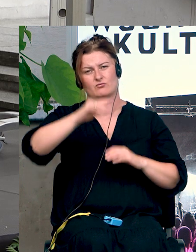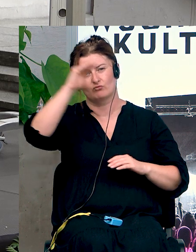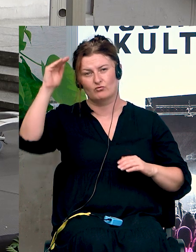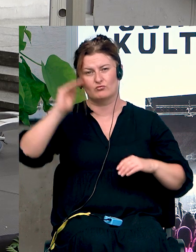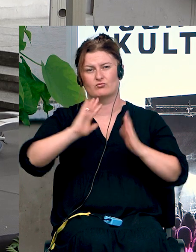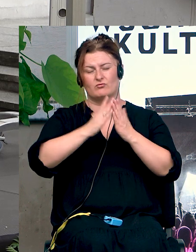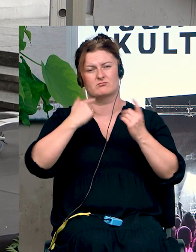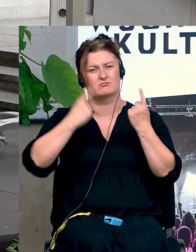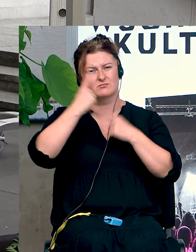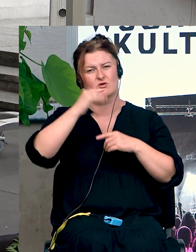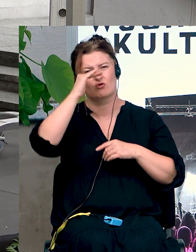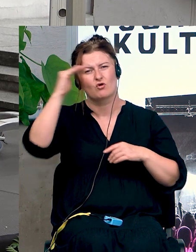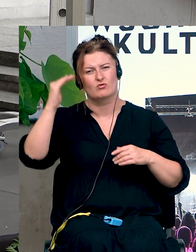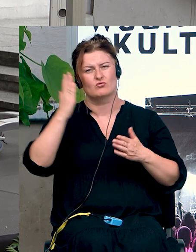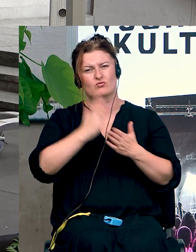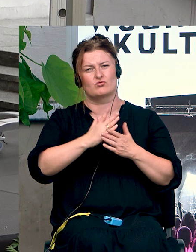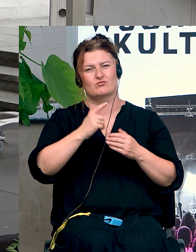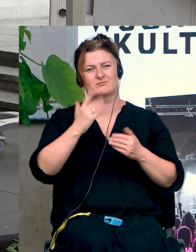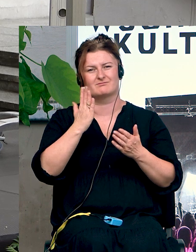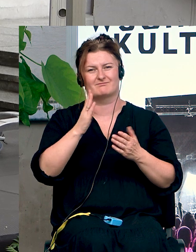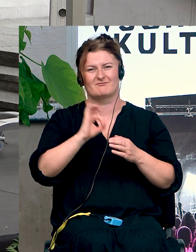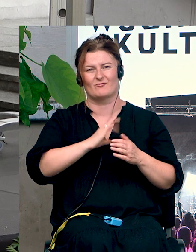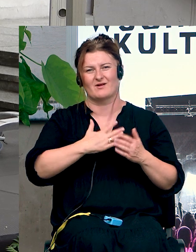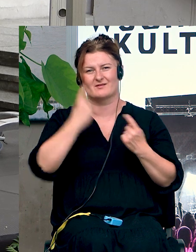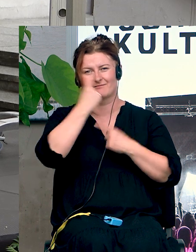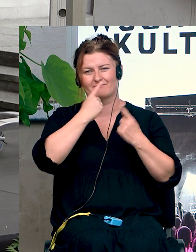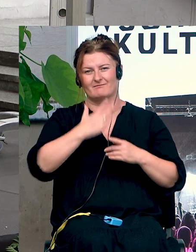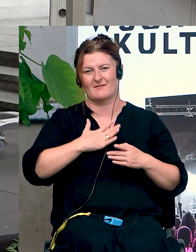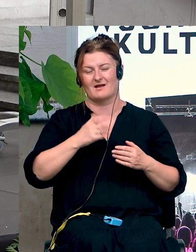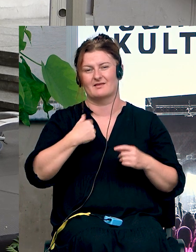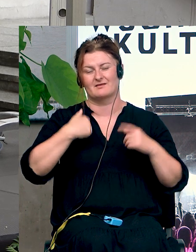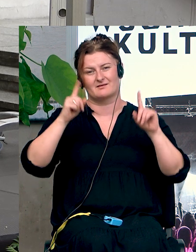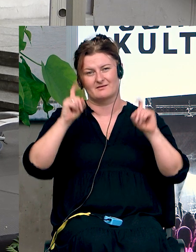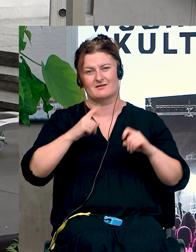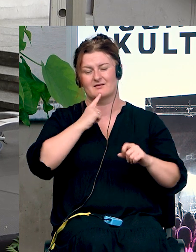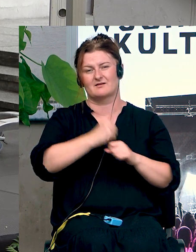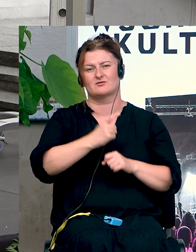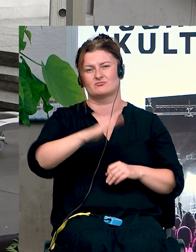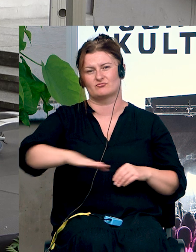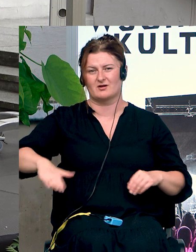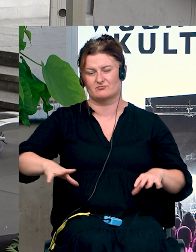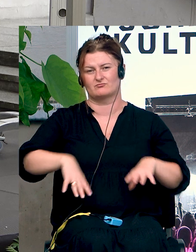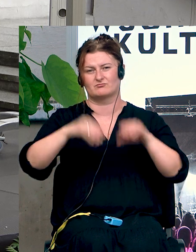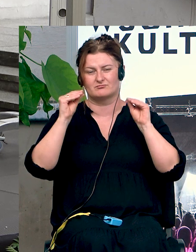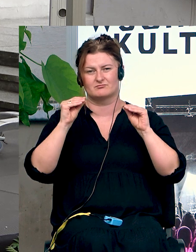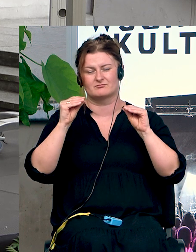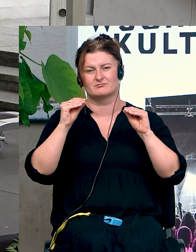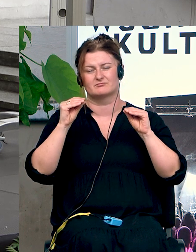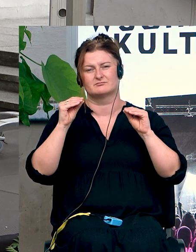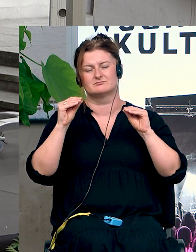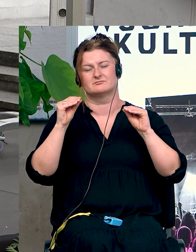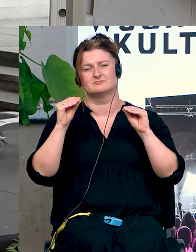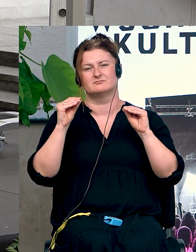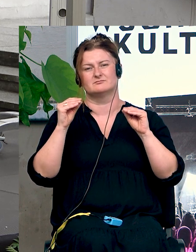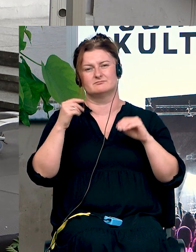я вирішила почати з дітей. Тому чи це моє переживання? Так, я бачила цього